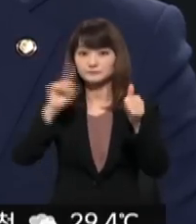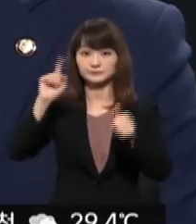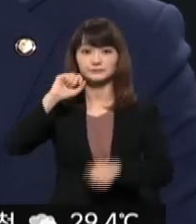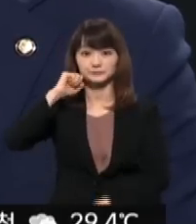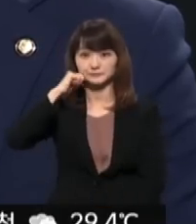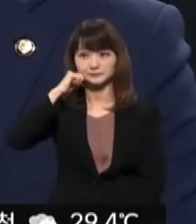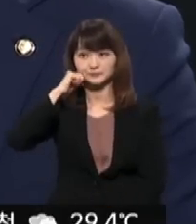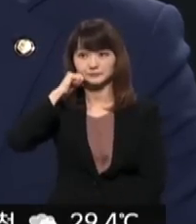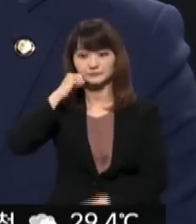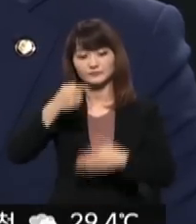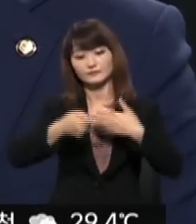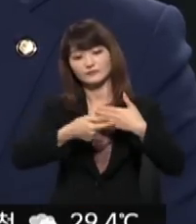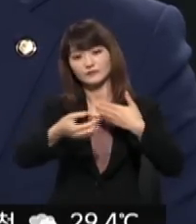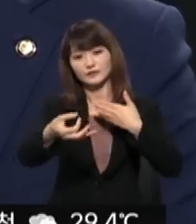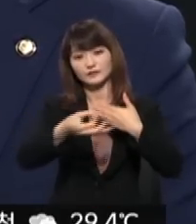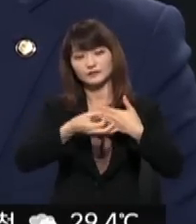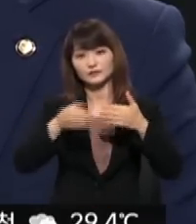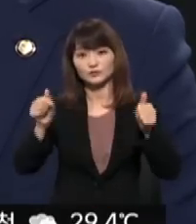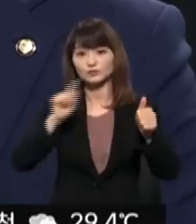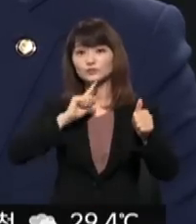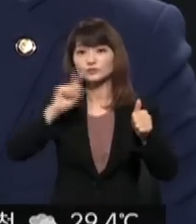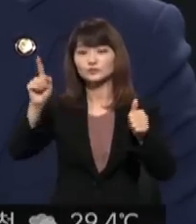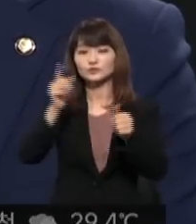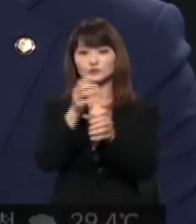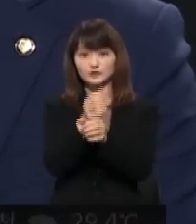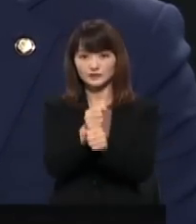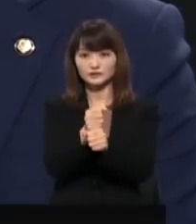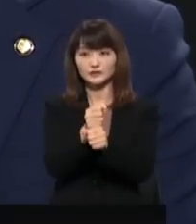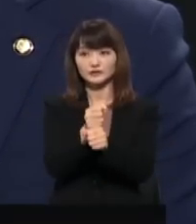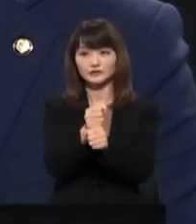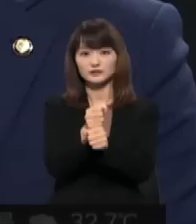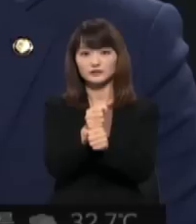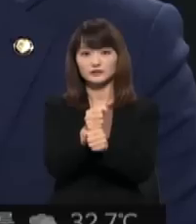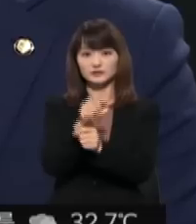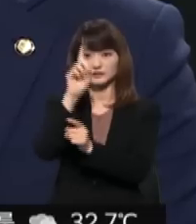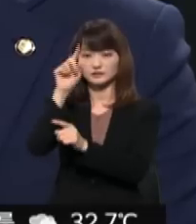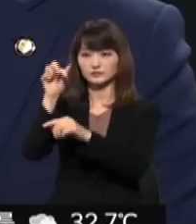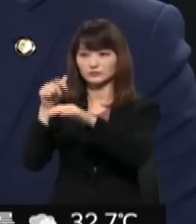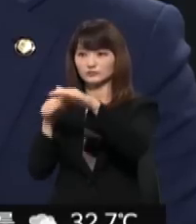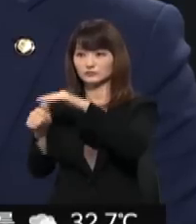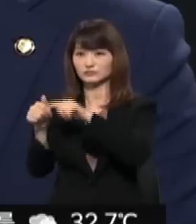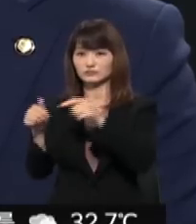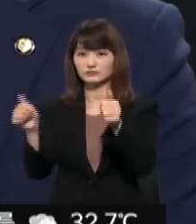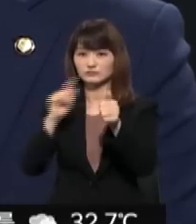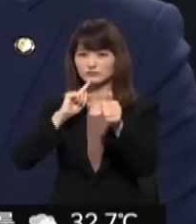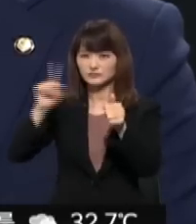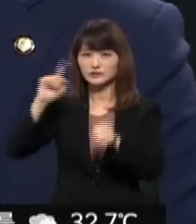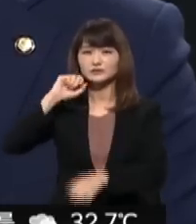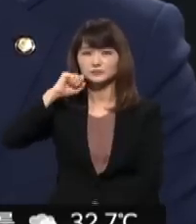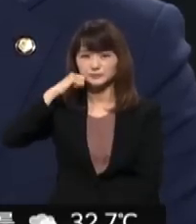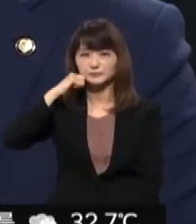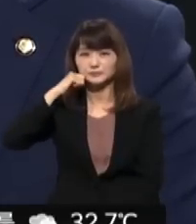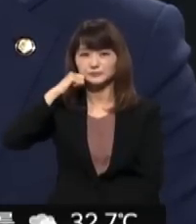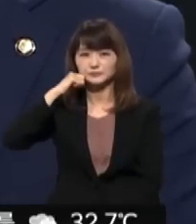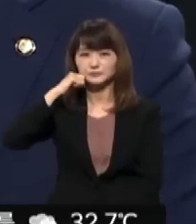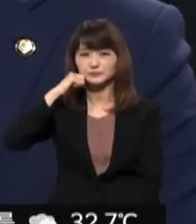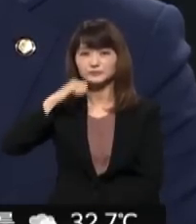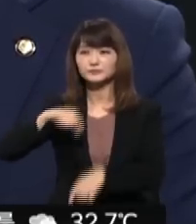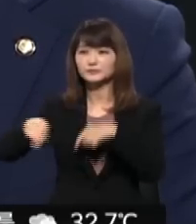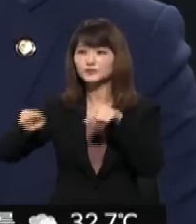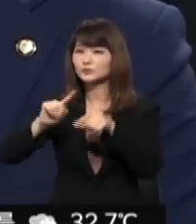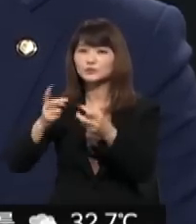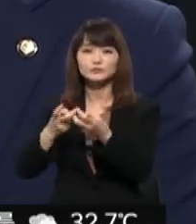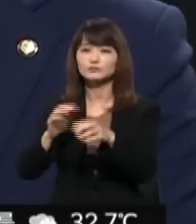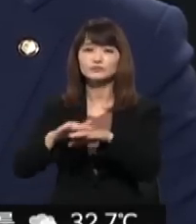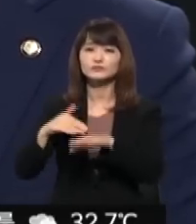어려울 것 같고 형식적인면 공소시효와 관련된 면에서 봐도 사실 민족대표에 대한 기소가 굉장히 그 어렵다고 봅니다 정치적으로